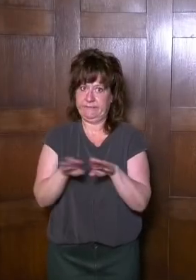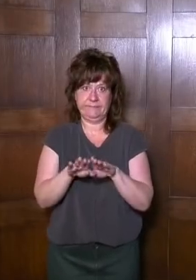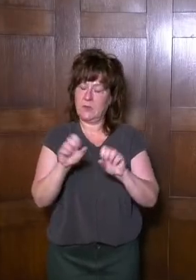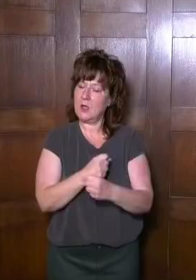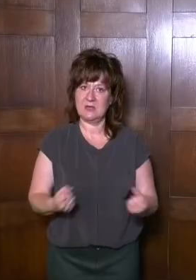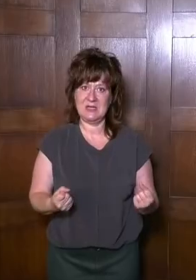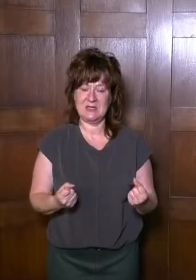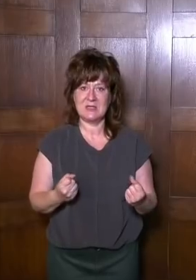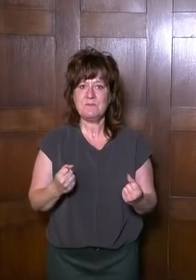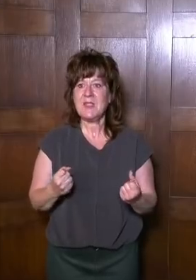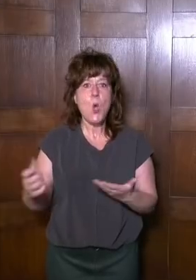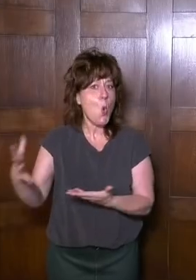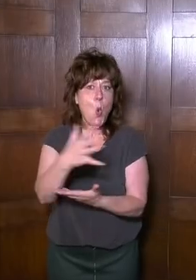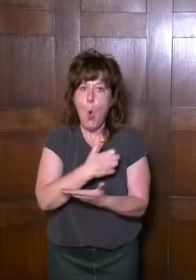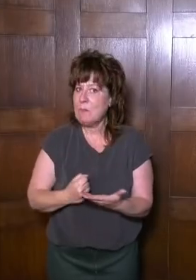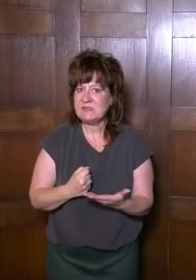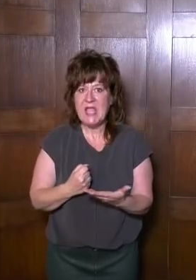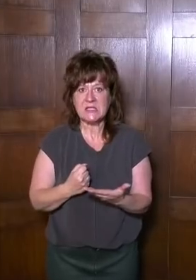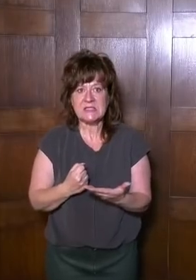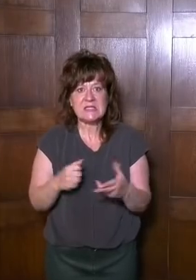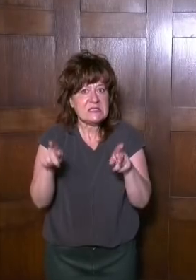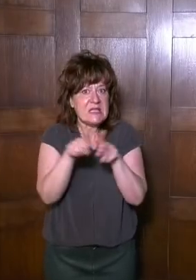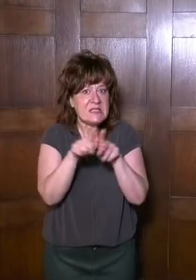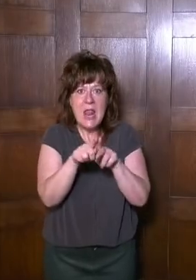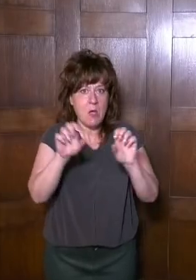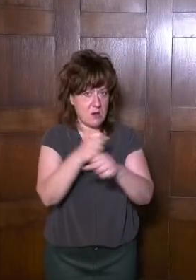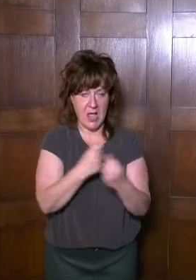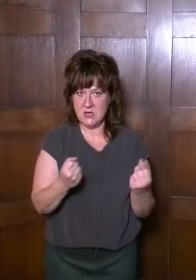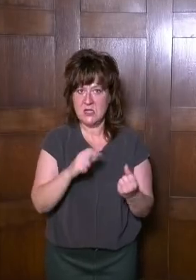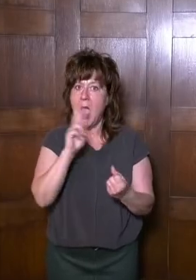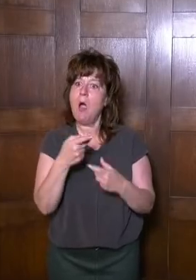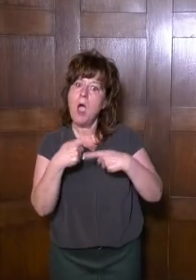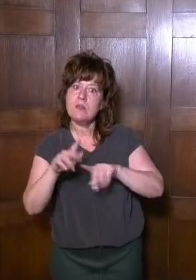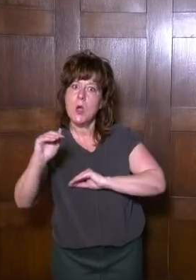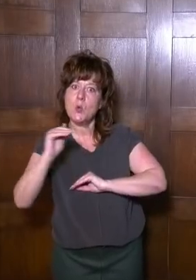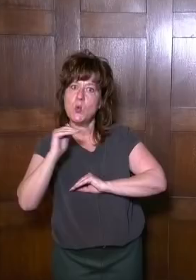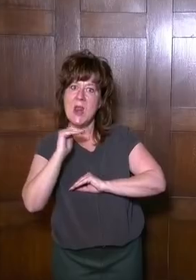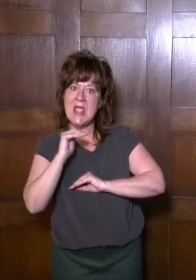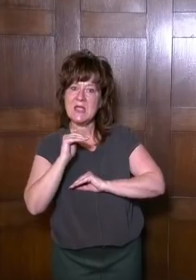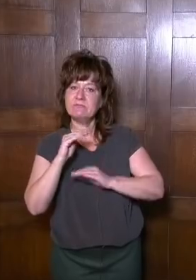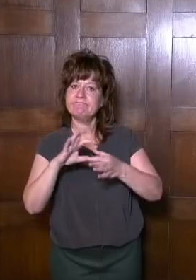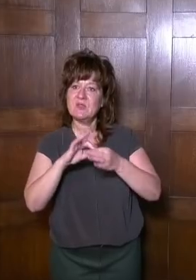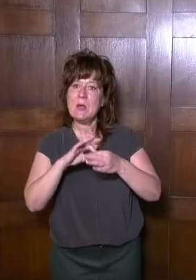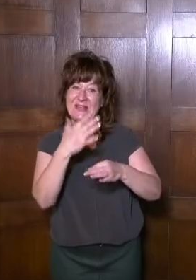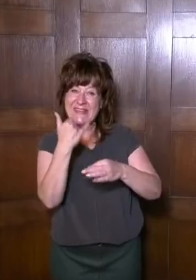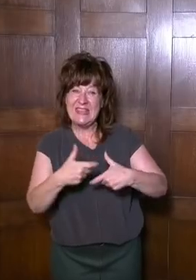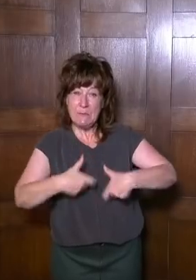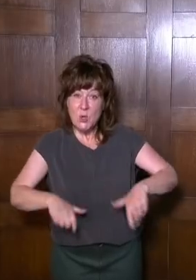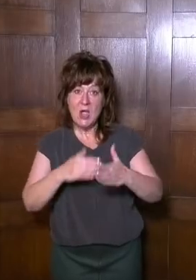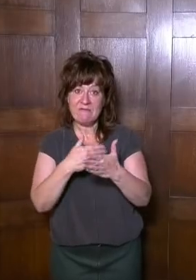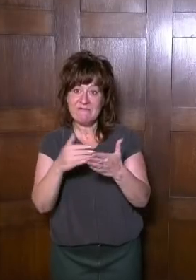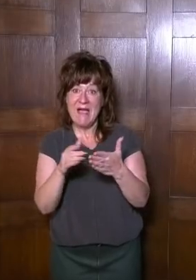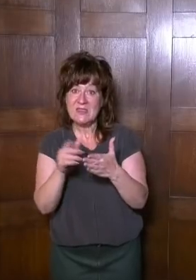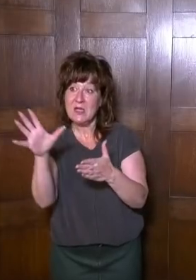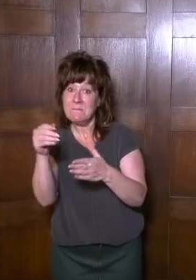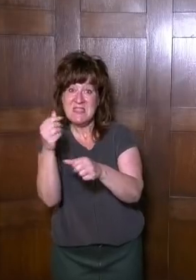können nicht die Umsätze generieren durch verschiedene Sachen. Kollegen können durch die Kinderbetreuung ihrer